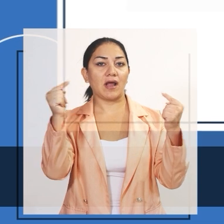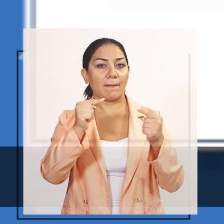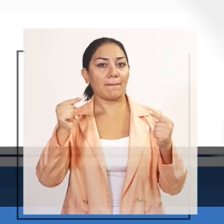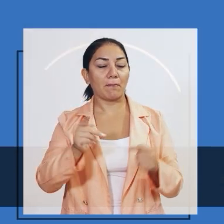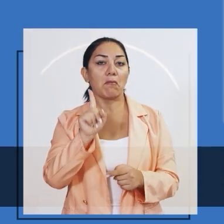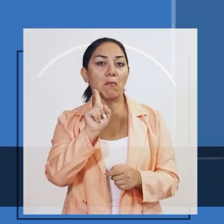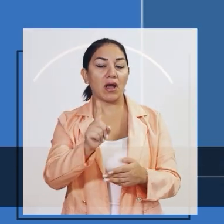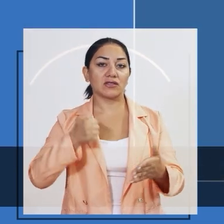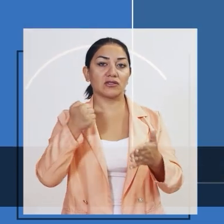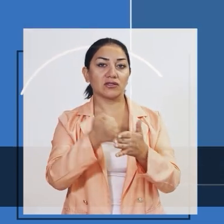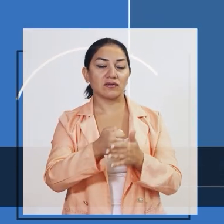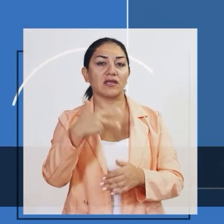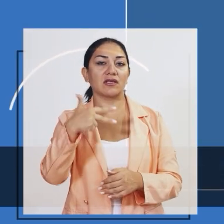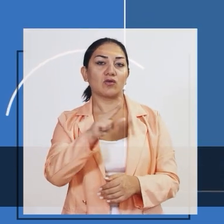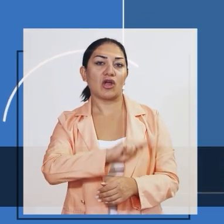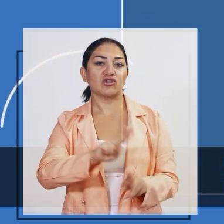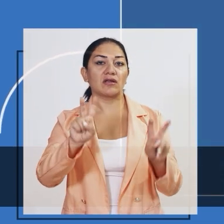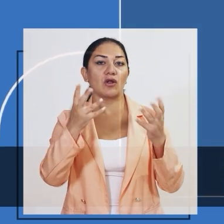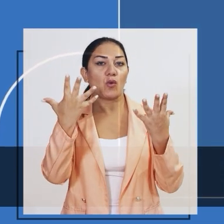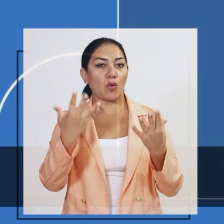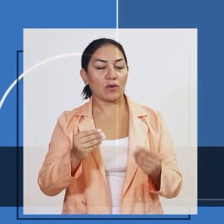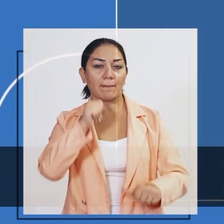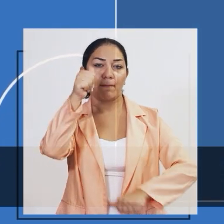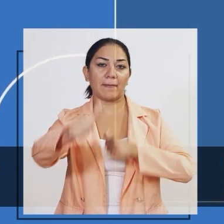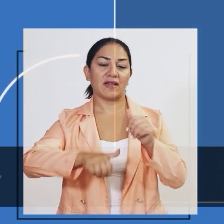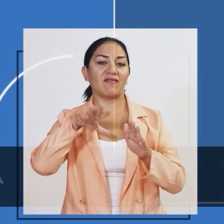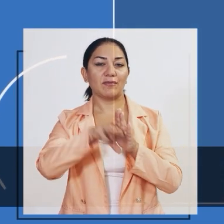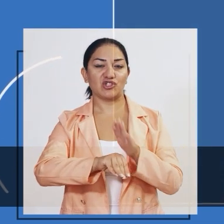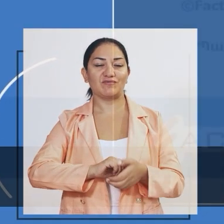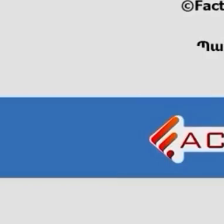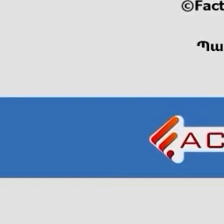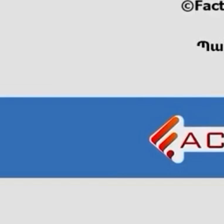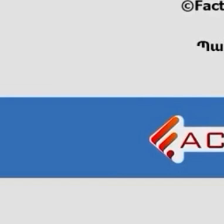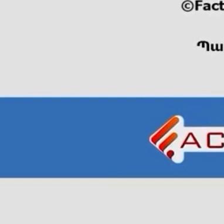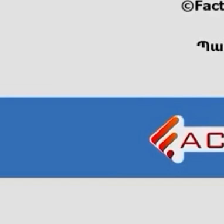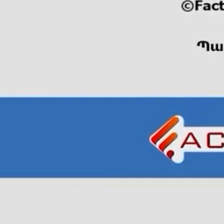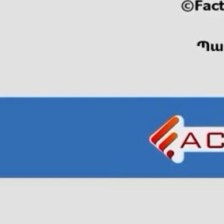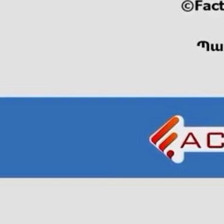ժամկետներում, սակայն ոչ ավելի, քան 30 աշխատանքային օր տարվա ընթացքում։